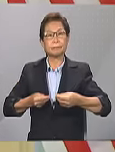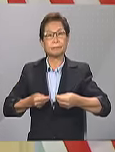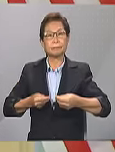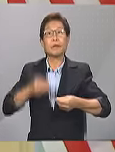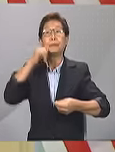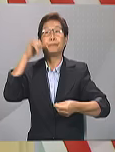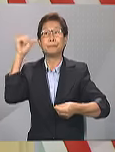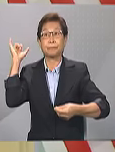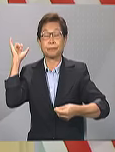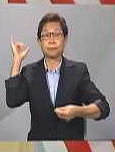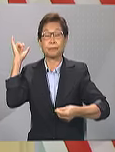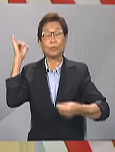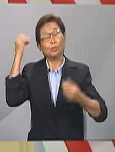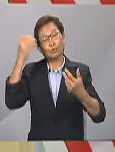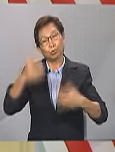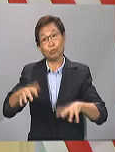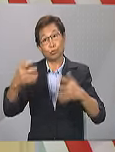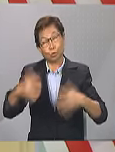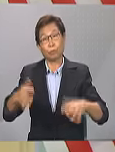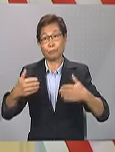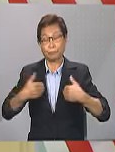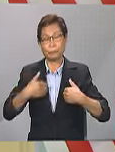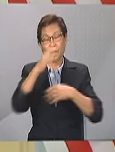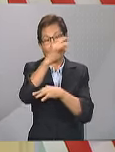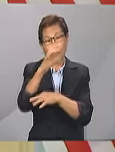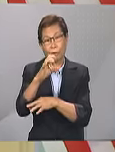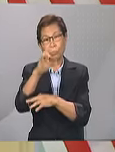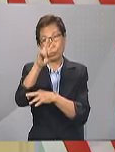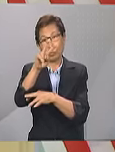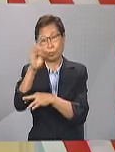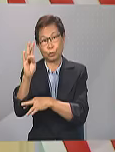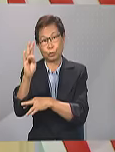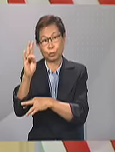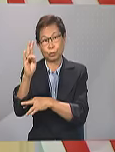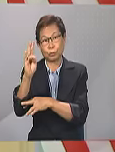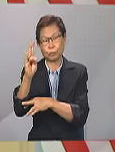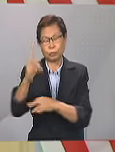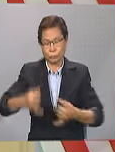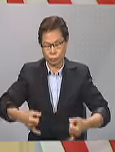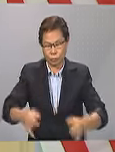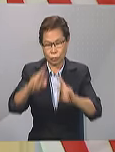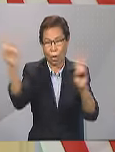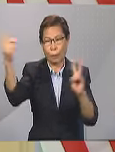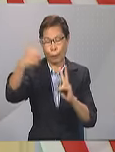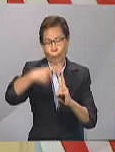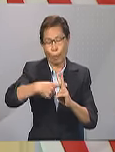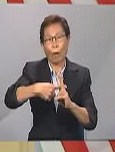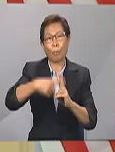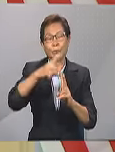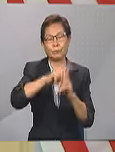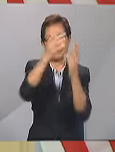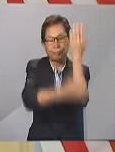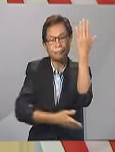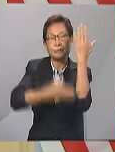semalam mereka telah mengadakan sebanyak 827 sekatan Jalan Raya di seluruh